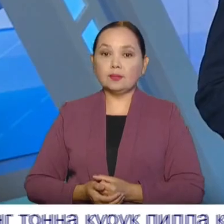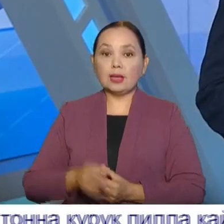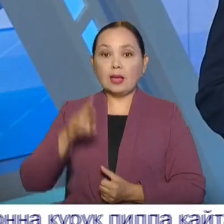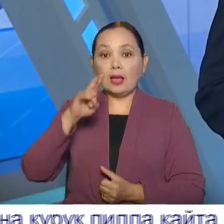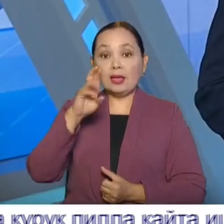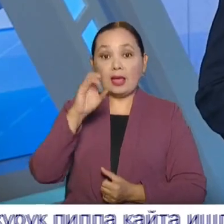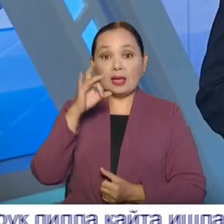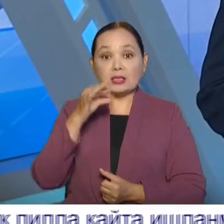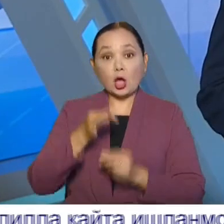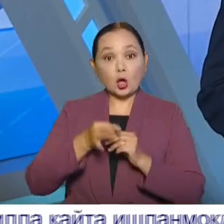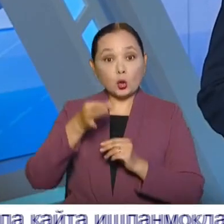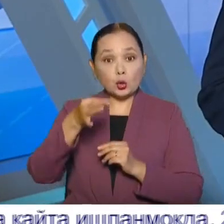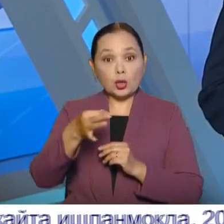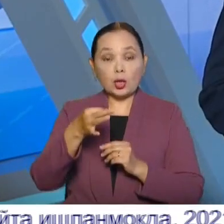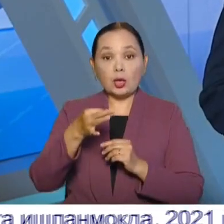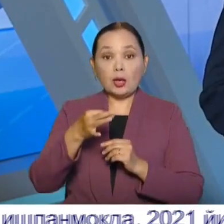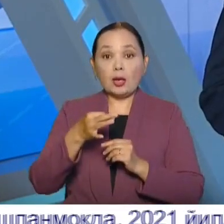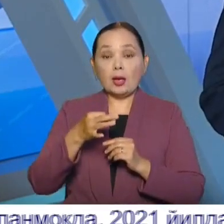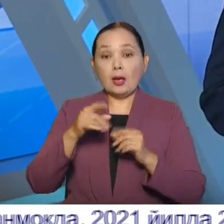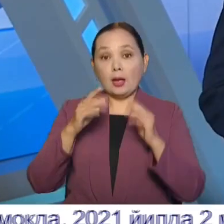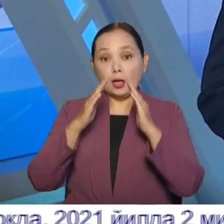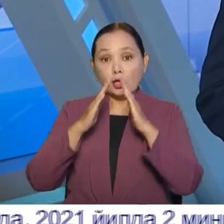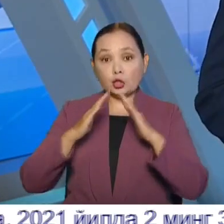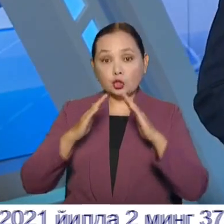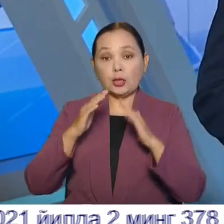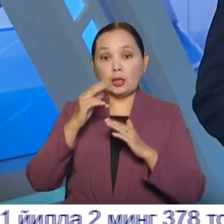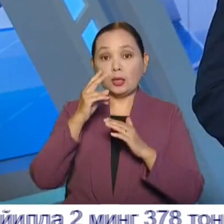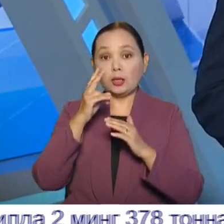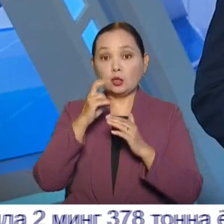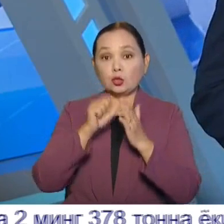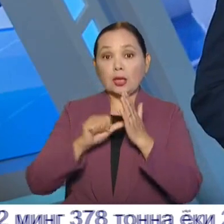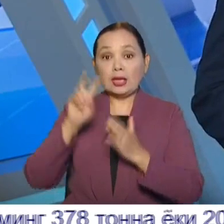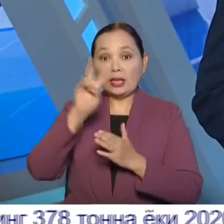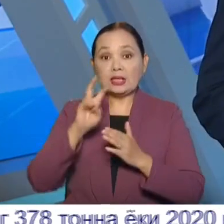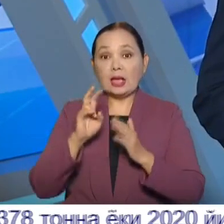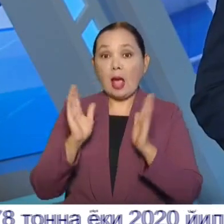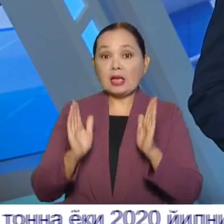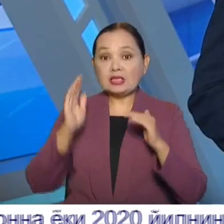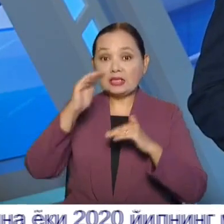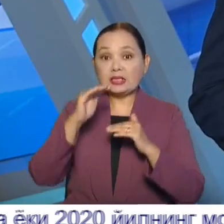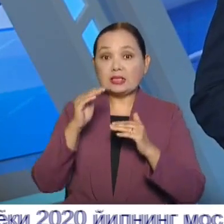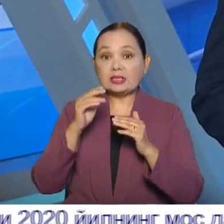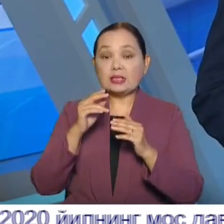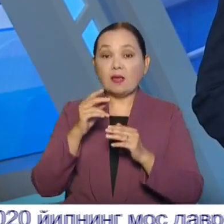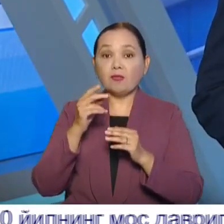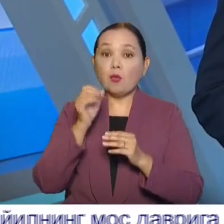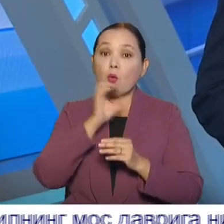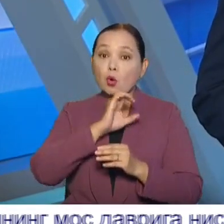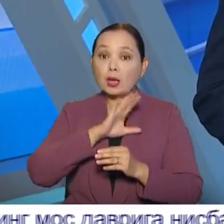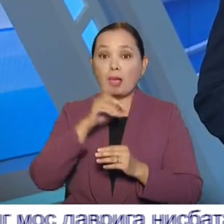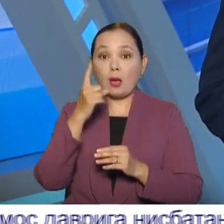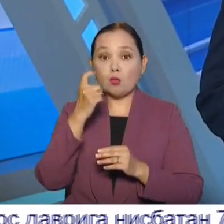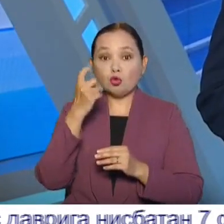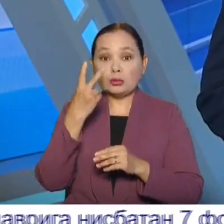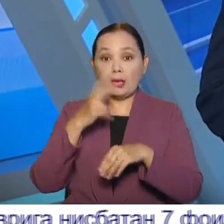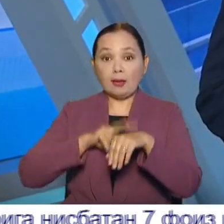Yakkasaroy tumanida Xitoy fuqarosining uyidan ichida 260 ming AQSh dollari bo'lgan seyf o'g'irlangan. Bu haqda 102 raqamiga xabar berilgan. Voqea